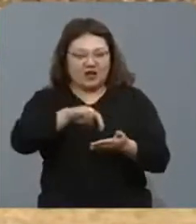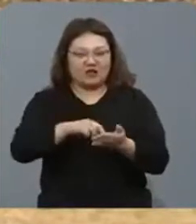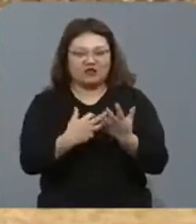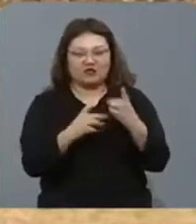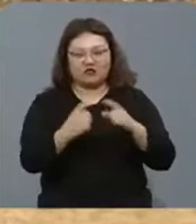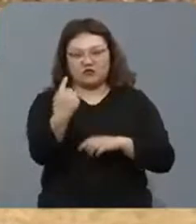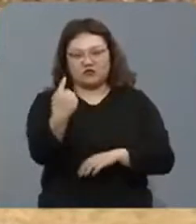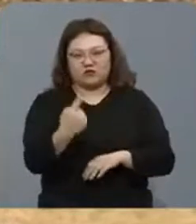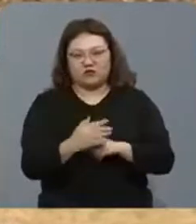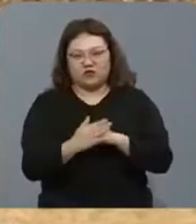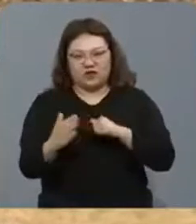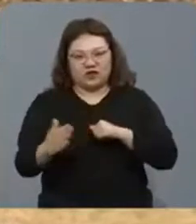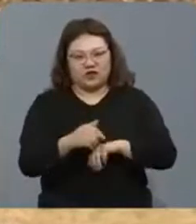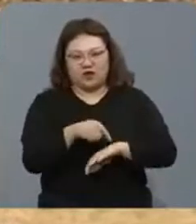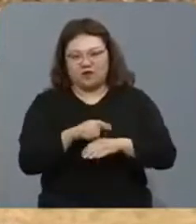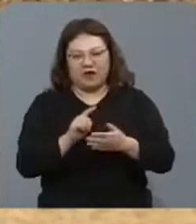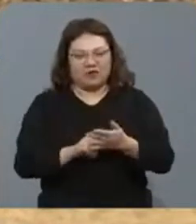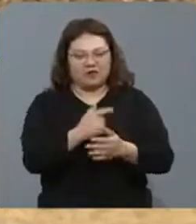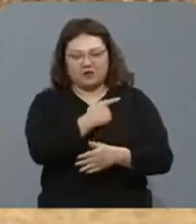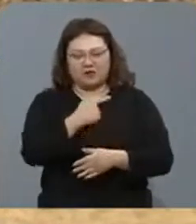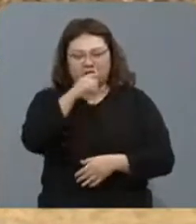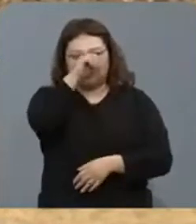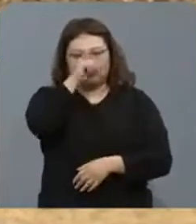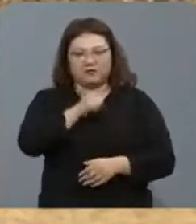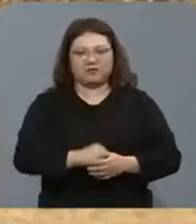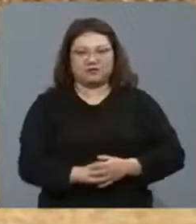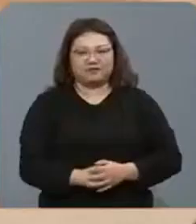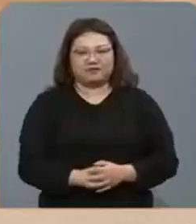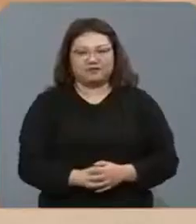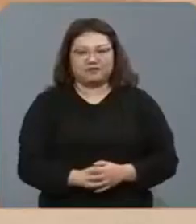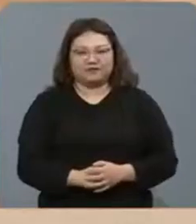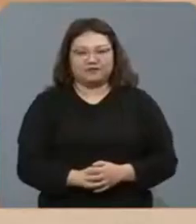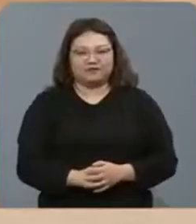오니까 마음부터가 너무 그냥 날아갈 것 같아요. 정말.